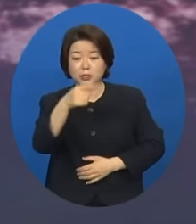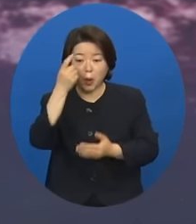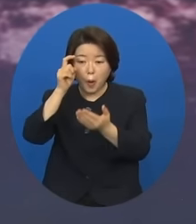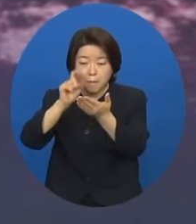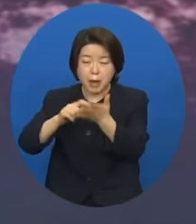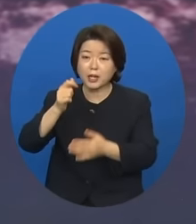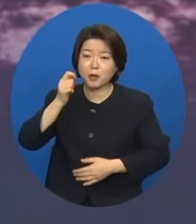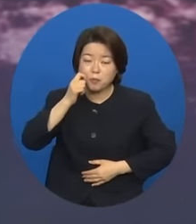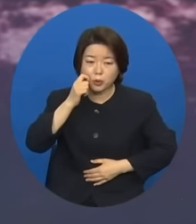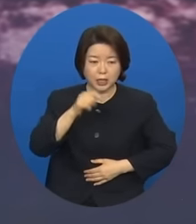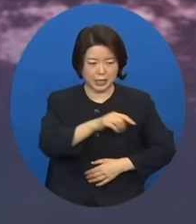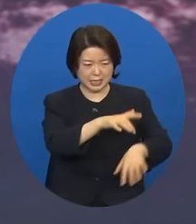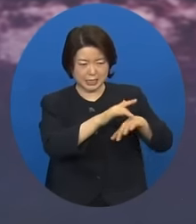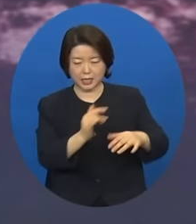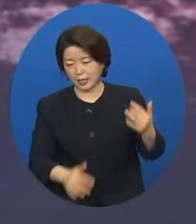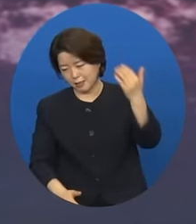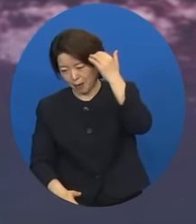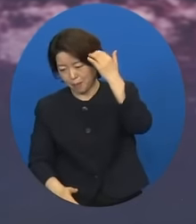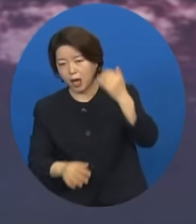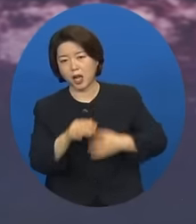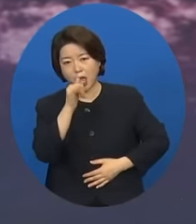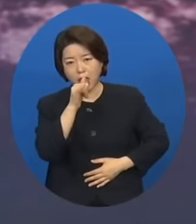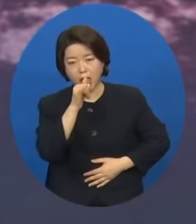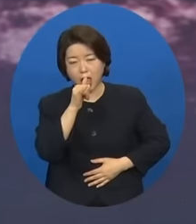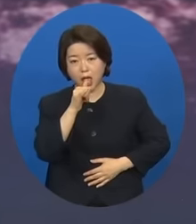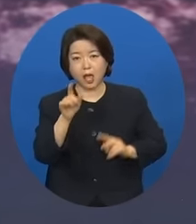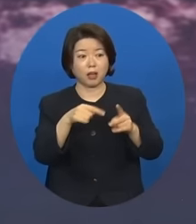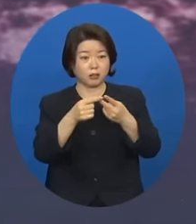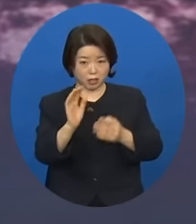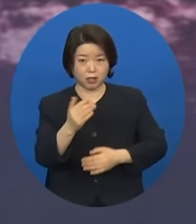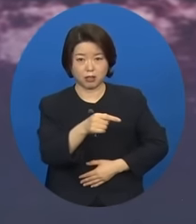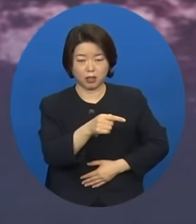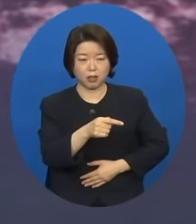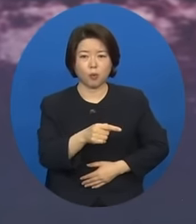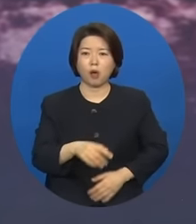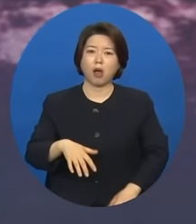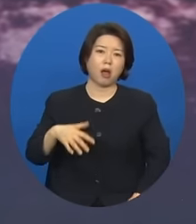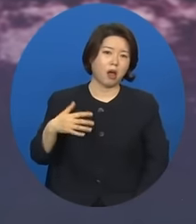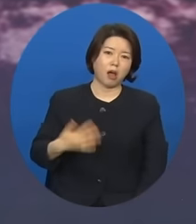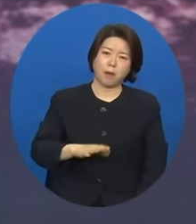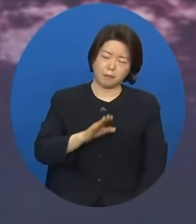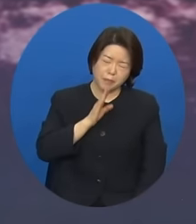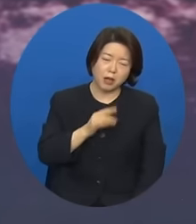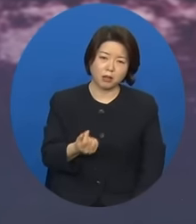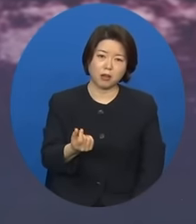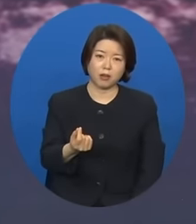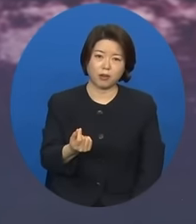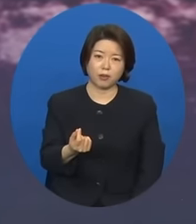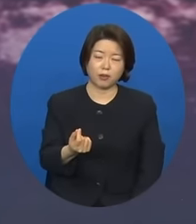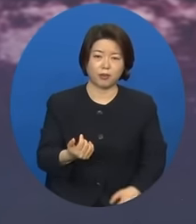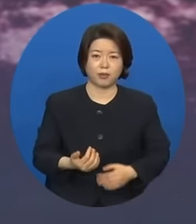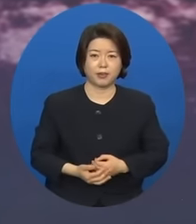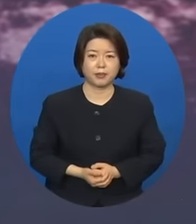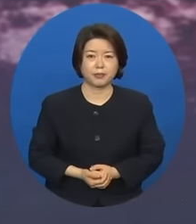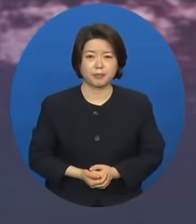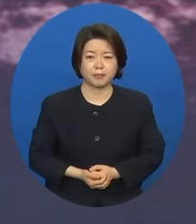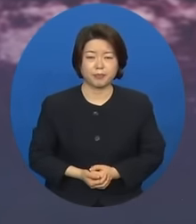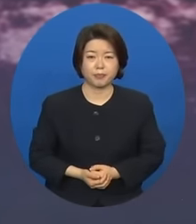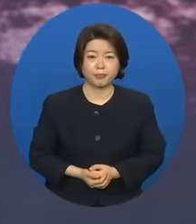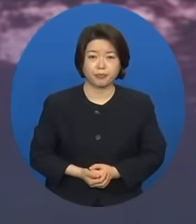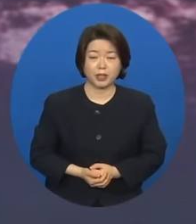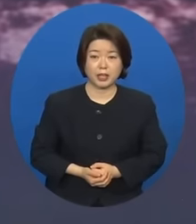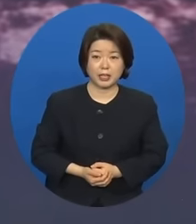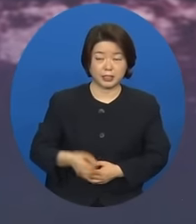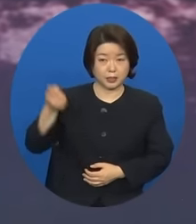못하도록 방해했다는 것으로이 해석을 한 거예요 너무나 맞는 말씀이에요 너무나 맞은 말씀이 러분 존